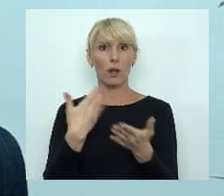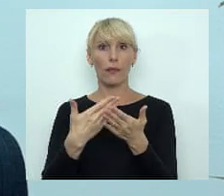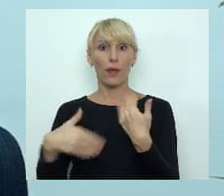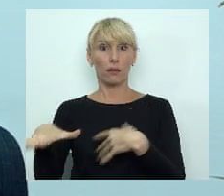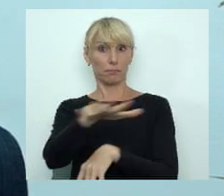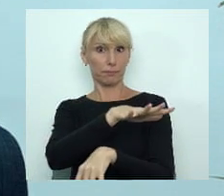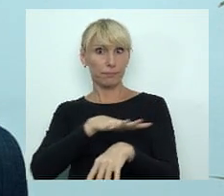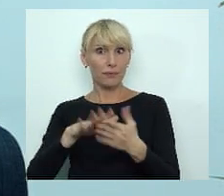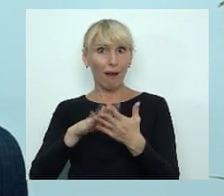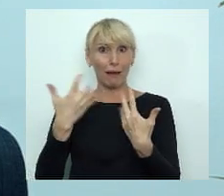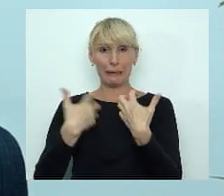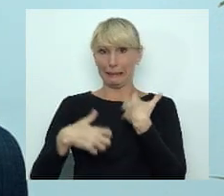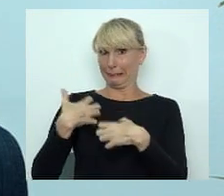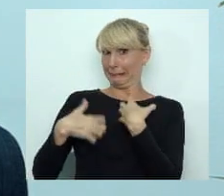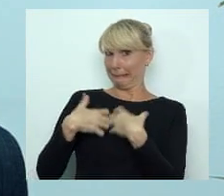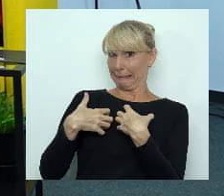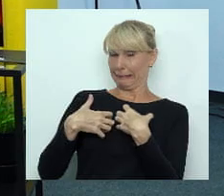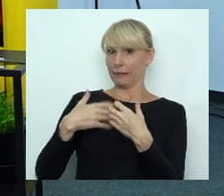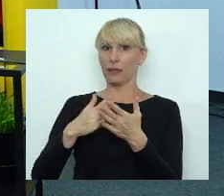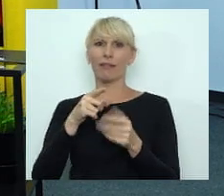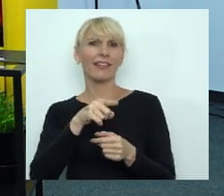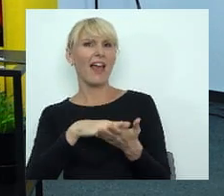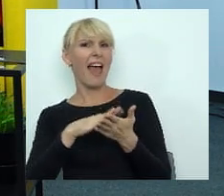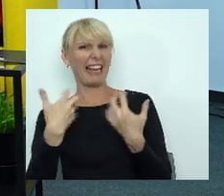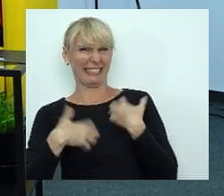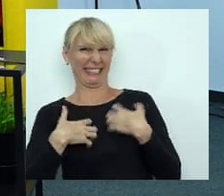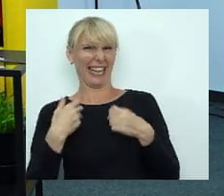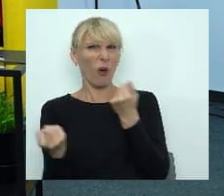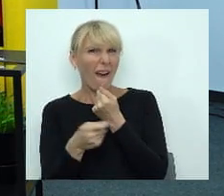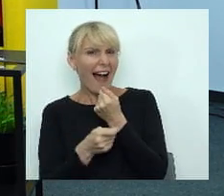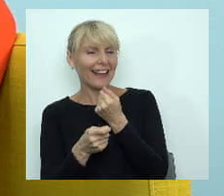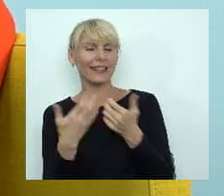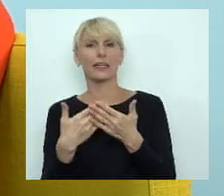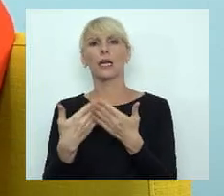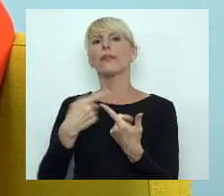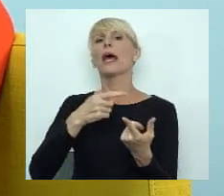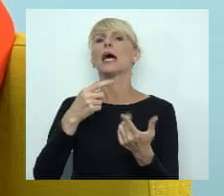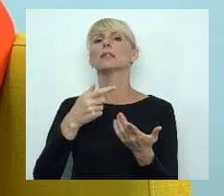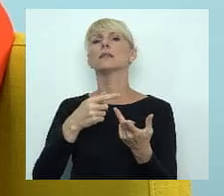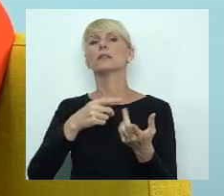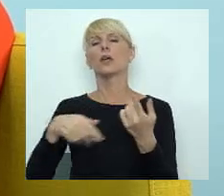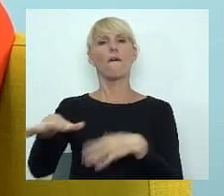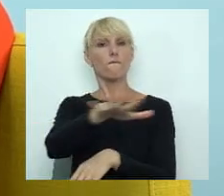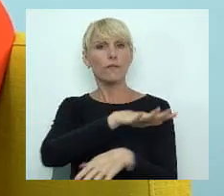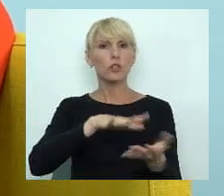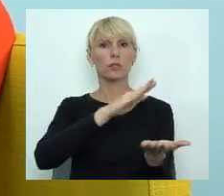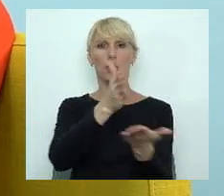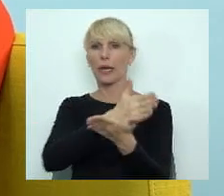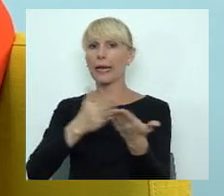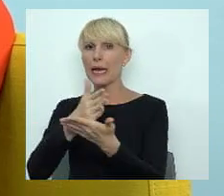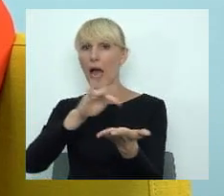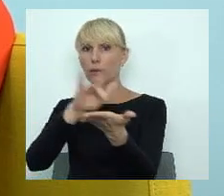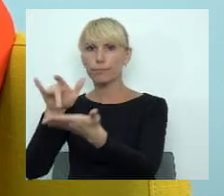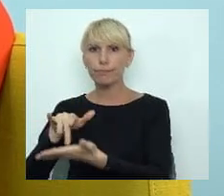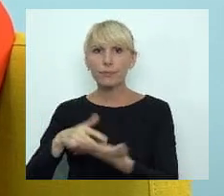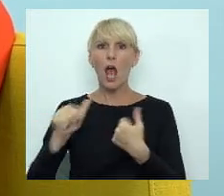histeria? Teraz, nie histeria, związana jest z karami. Teraz sytuacja się zmieniła. Mamy to samo prawo we wszystkich państwach członkowskich. Więc żeby